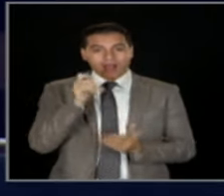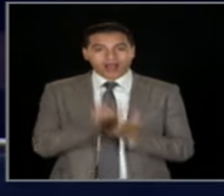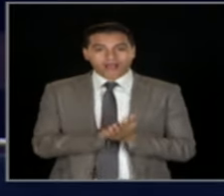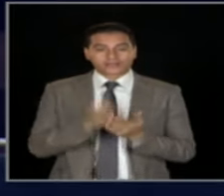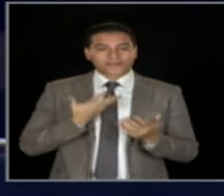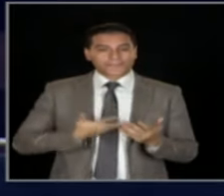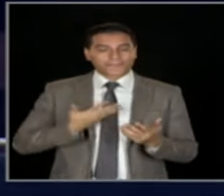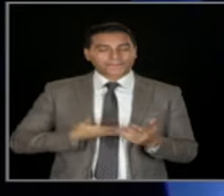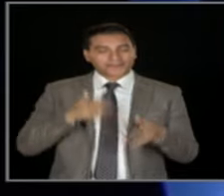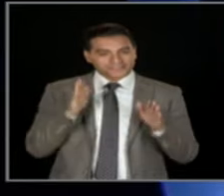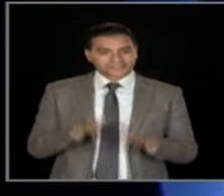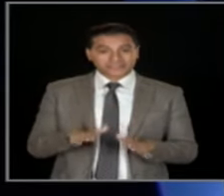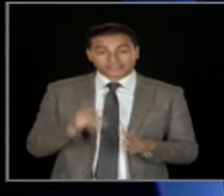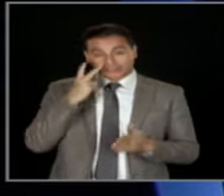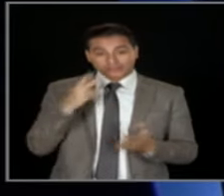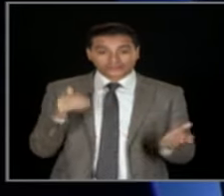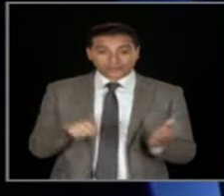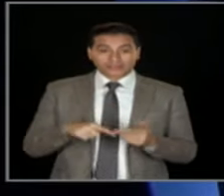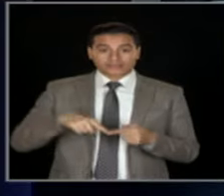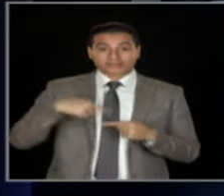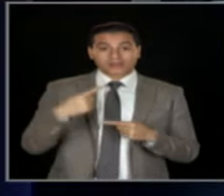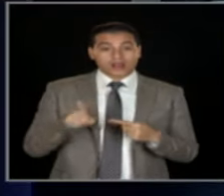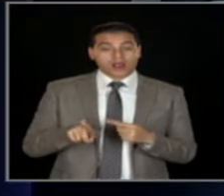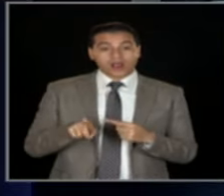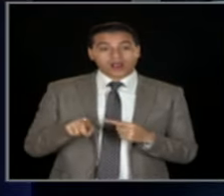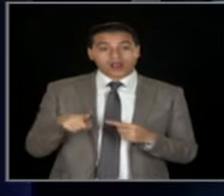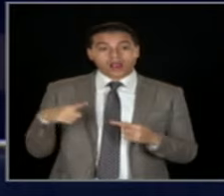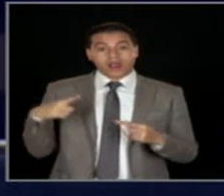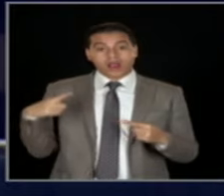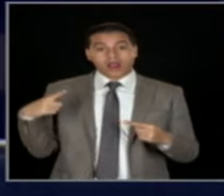نفسكم المأمورية قبل الفقرة الأخيرة إن شاء الله. ودلوقتي مع